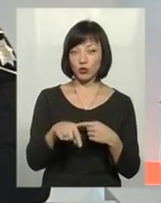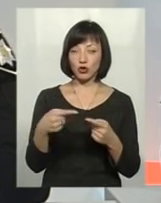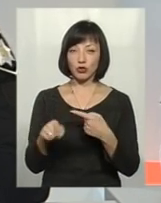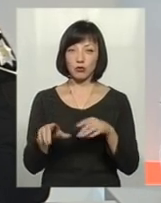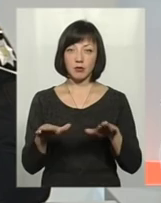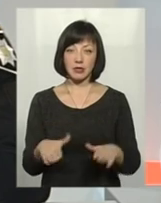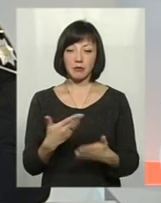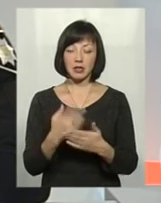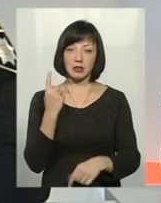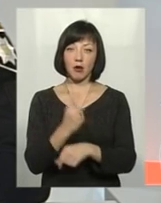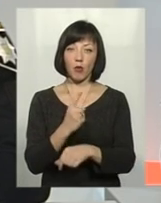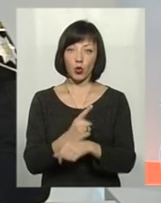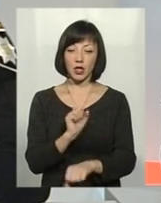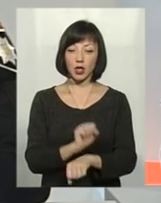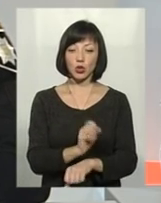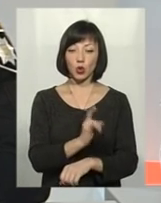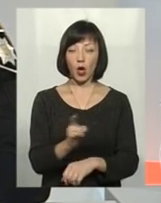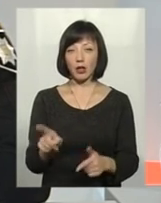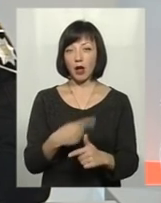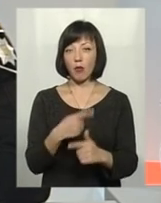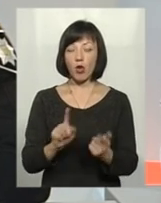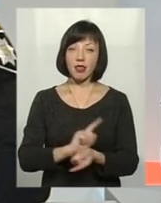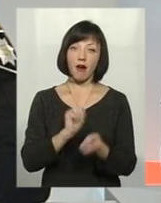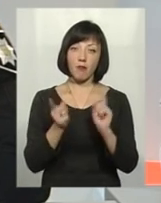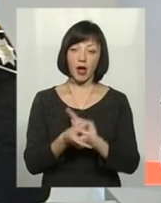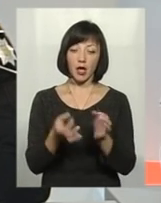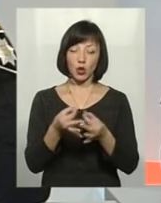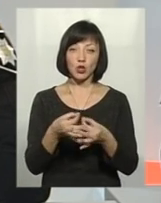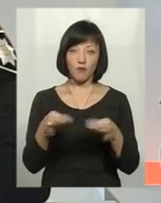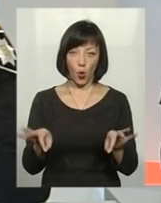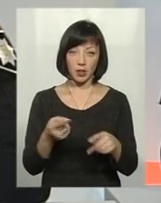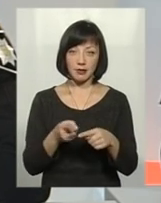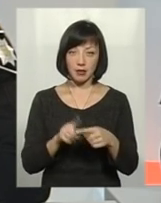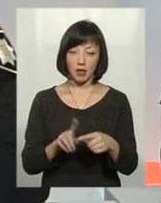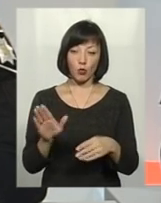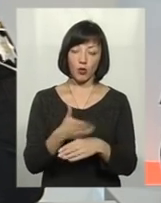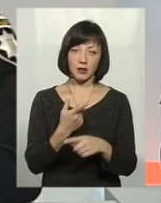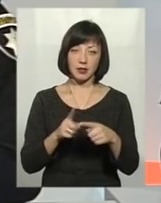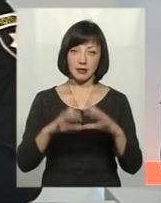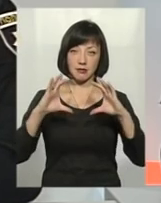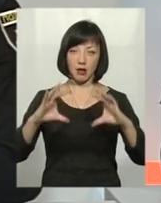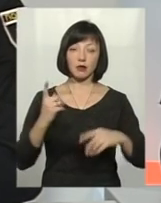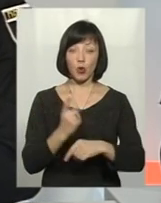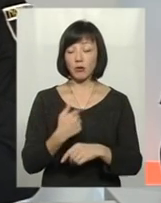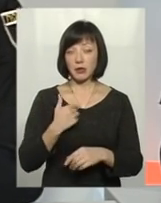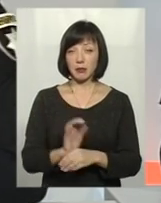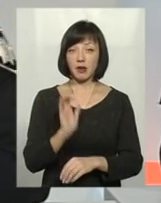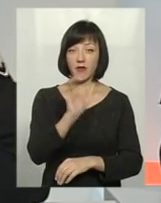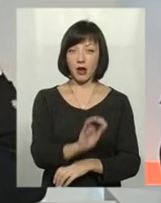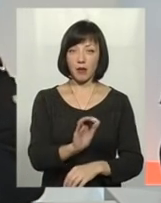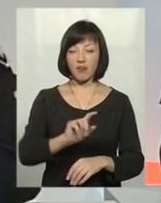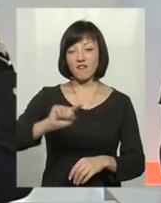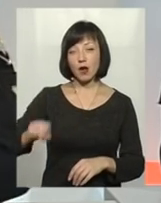заборонити зупинку або стоянку, або навпаки дозволити її, демонтувавши ці знаки, ми направляємо